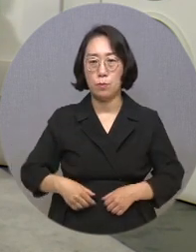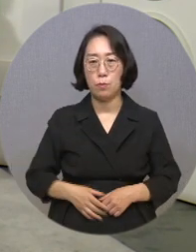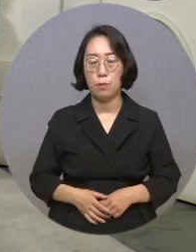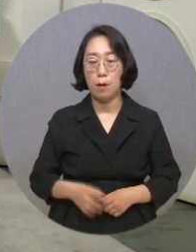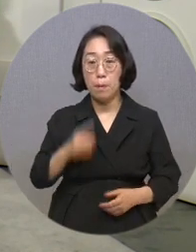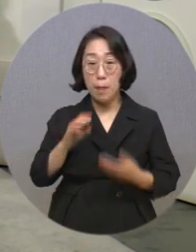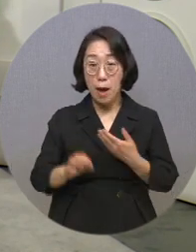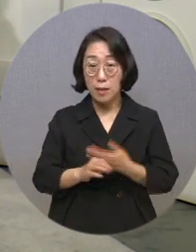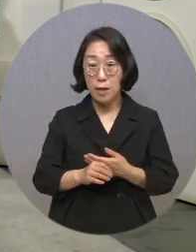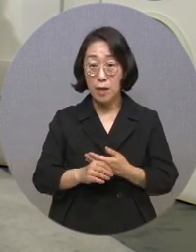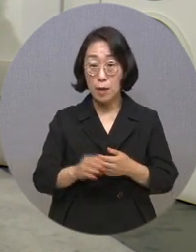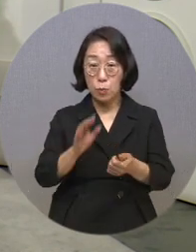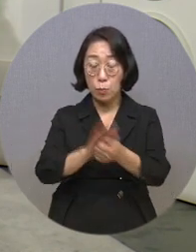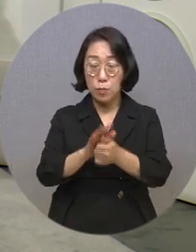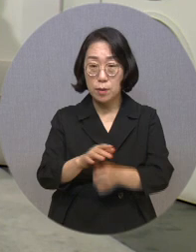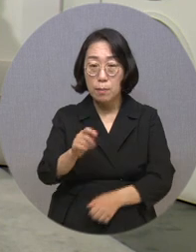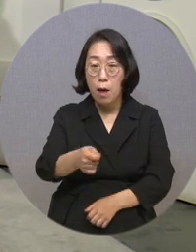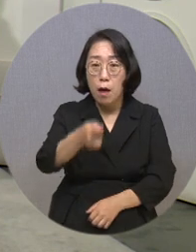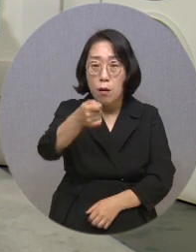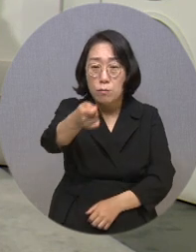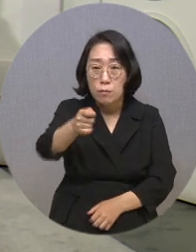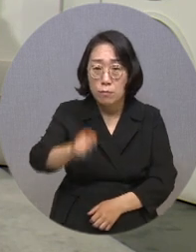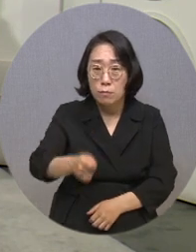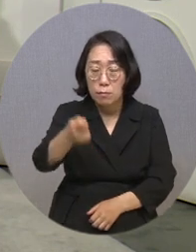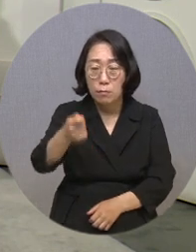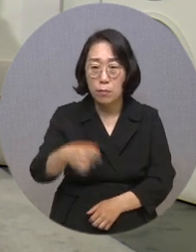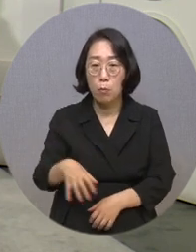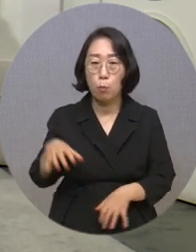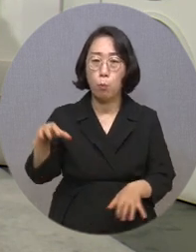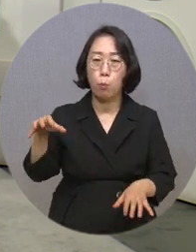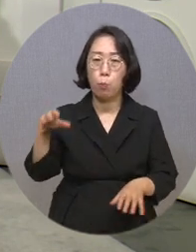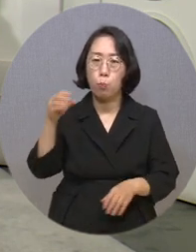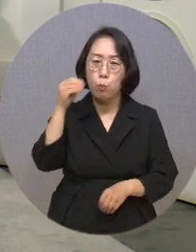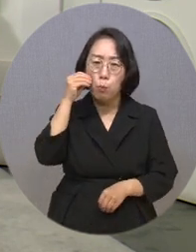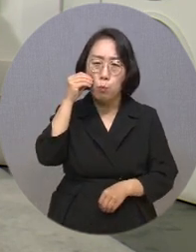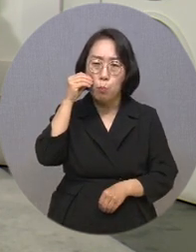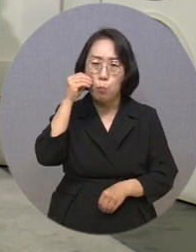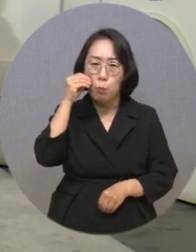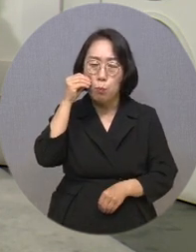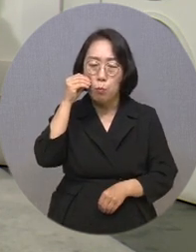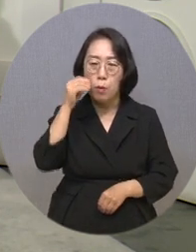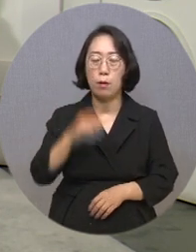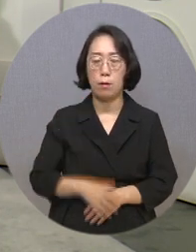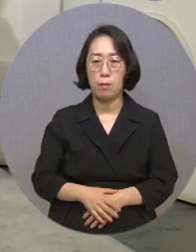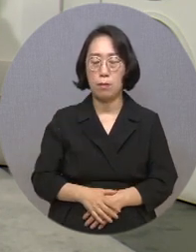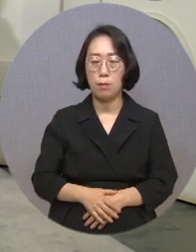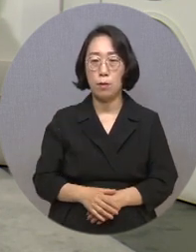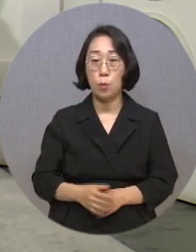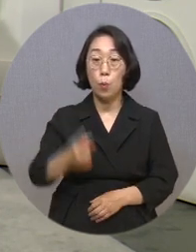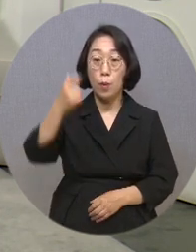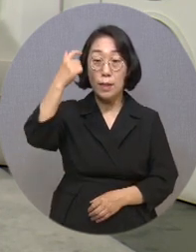선생님이 먹여드리면은 이 어르신이 막 굳어버리거든요. 그리고 인지가 있을 때라도 좀 더 발달시키기